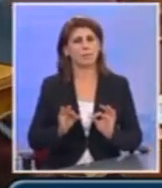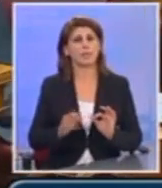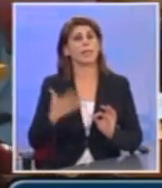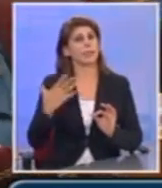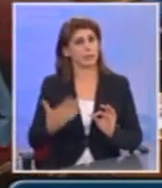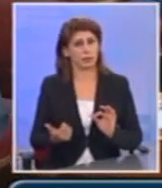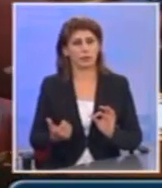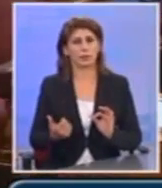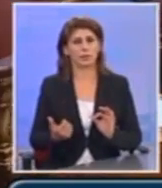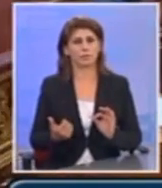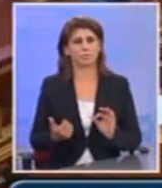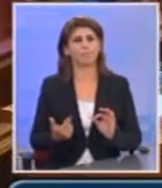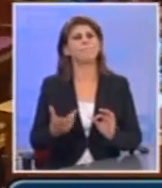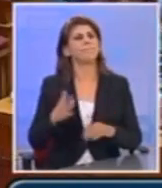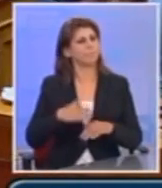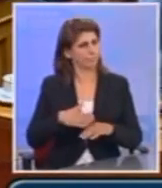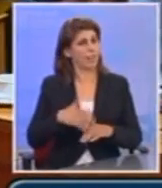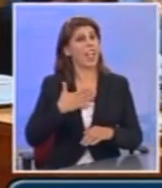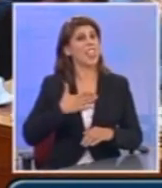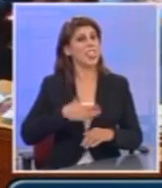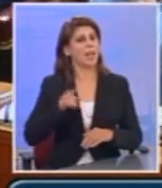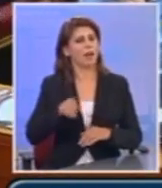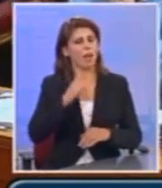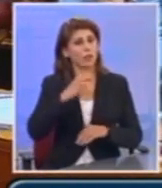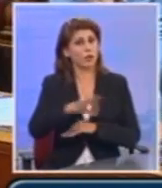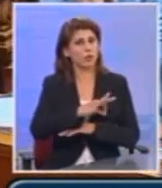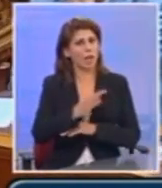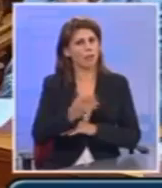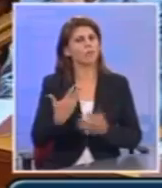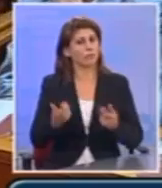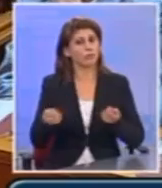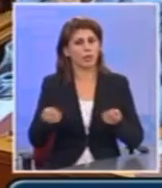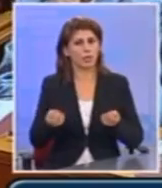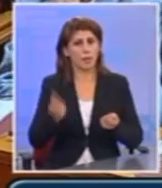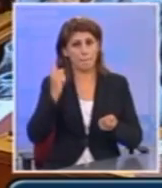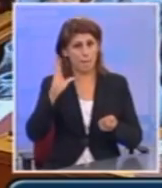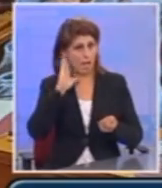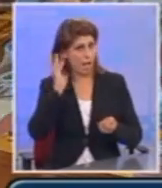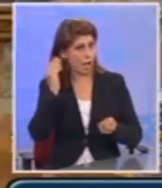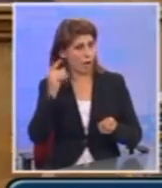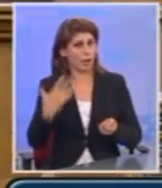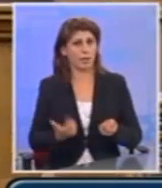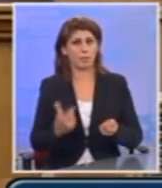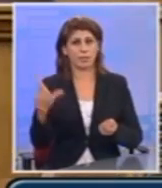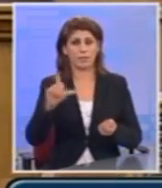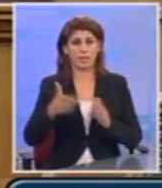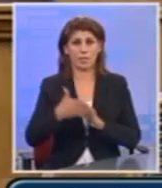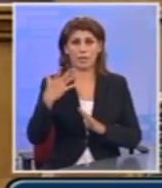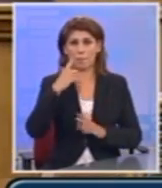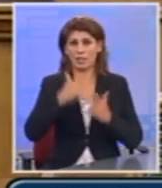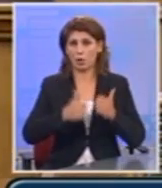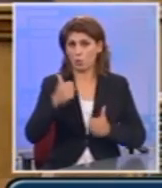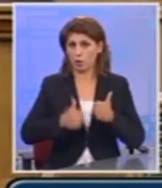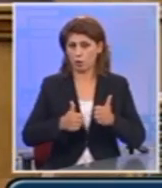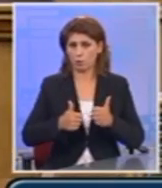ήταν εσκεμμένο σχέδιο και σε μία από τις ακροάσεις που είχαμε εδώ τη δευτέρα στις 15